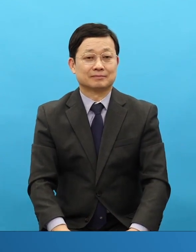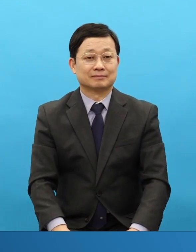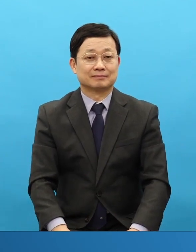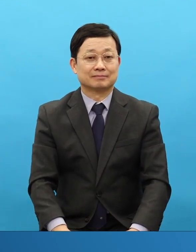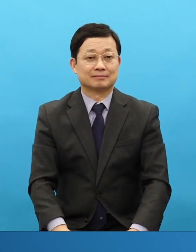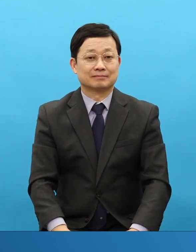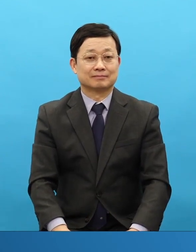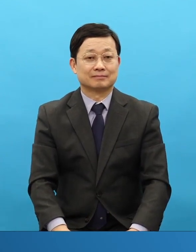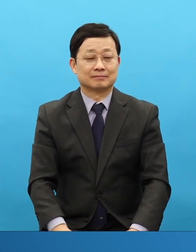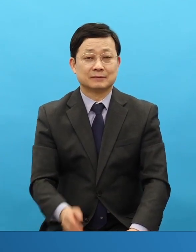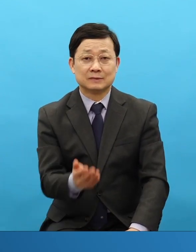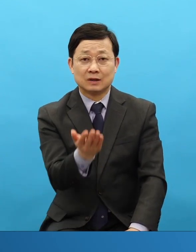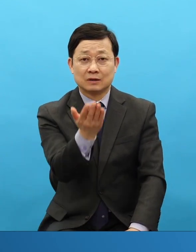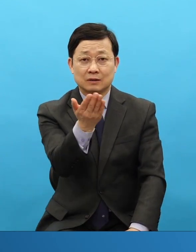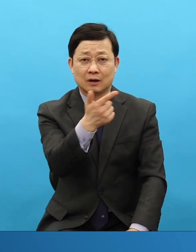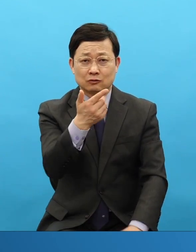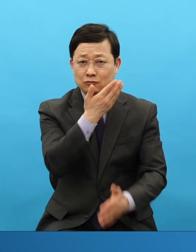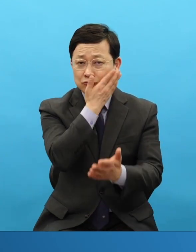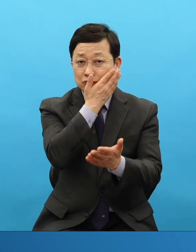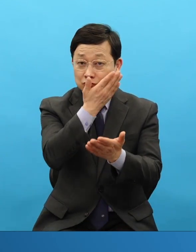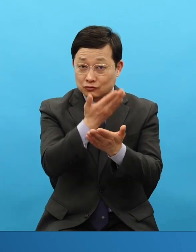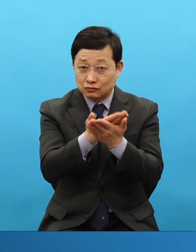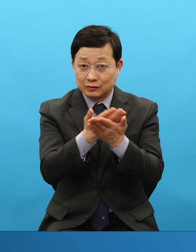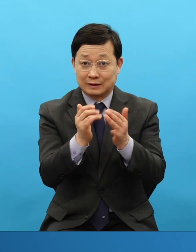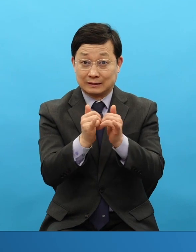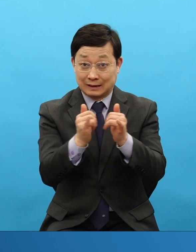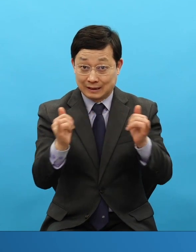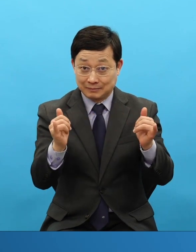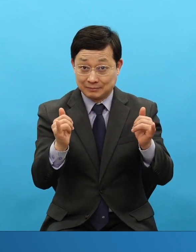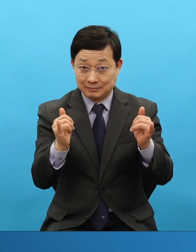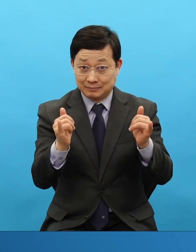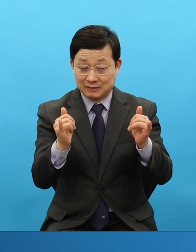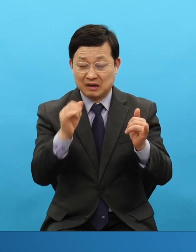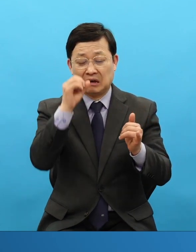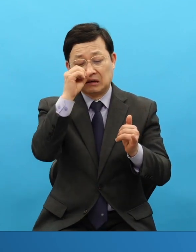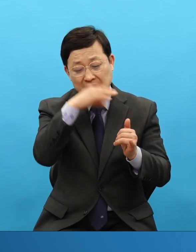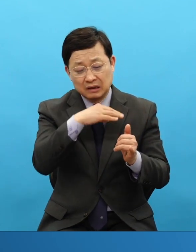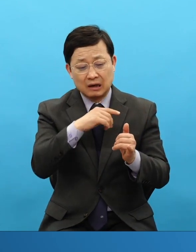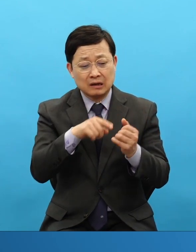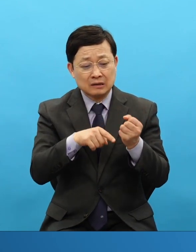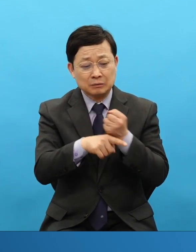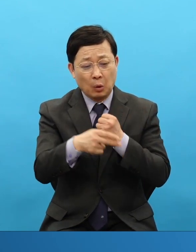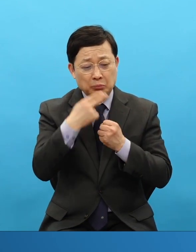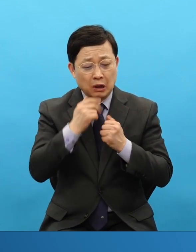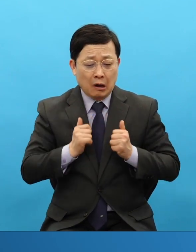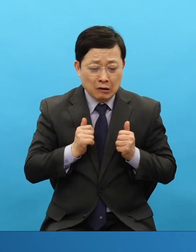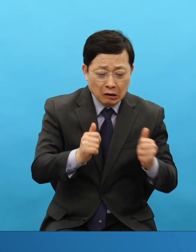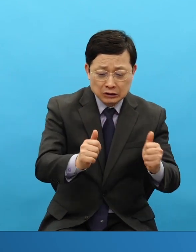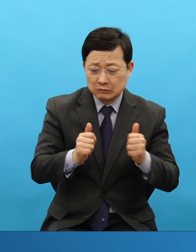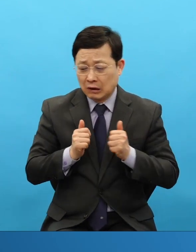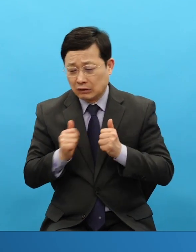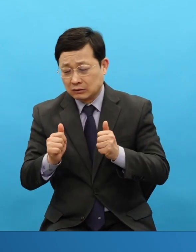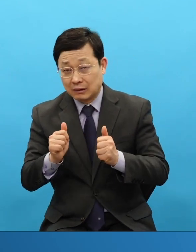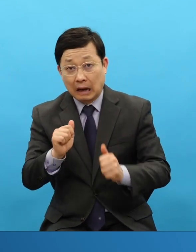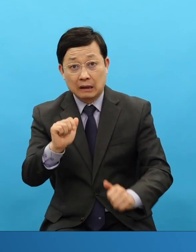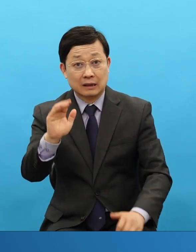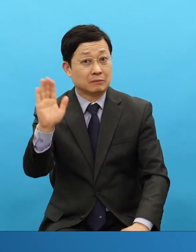여러분은 중요합니다. You are very important. 뭐든지 열심히 하면 안 돼요. So you can't just do things with effort.